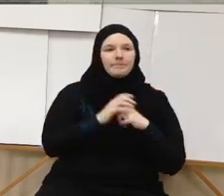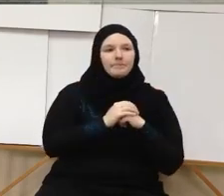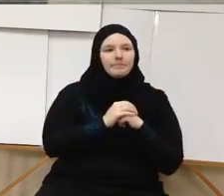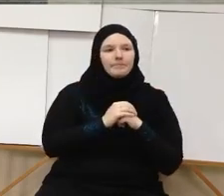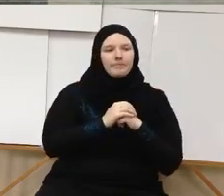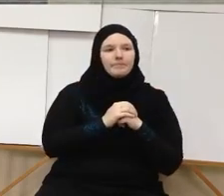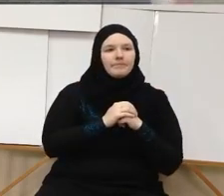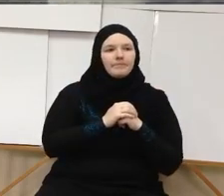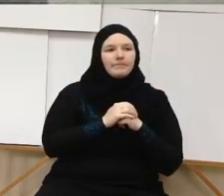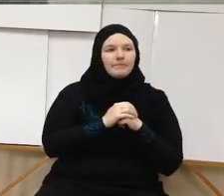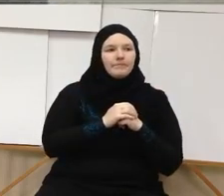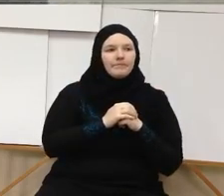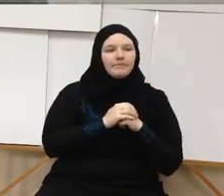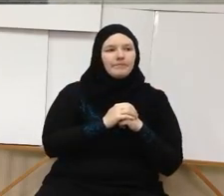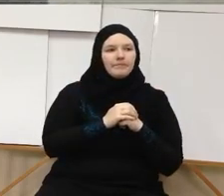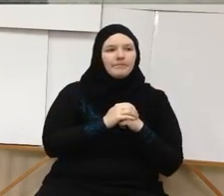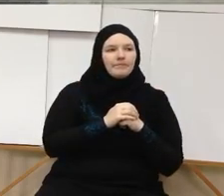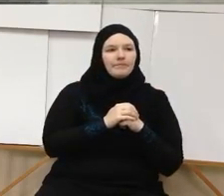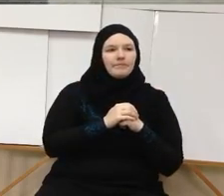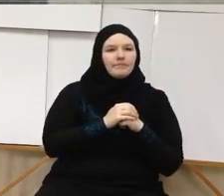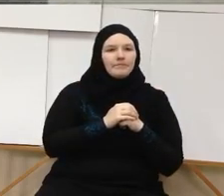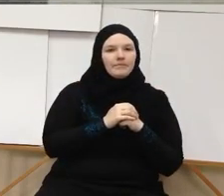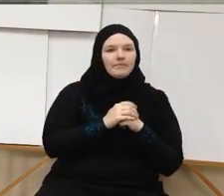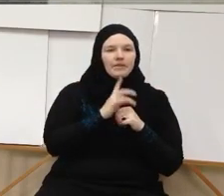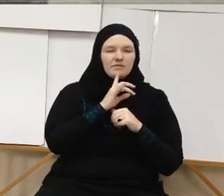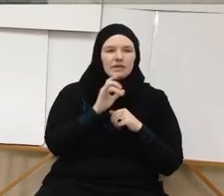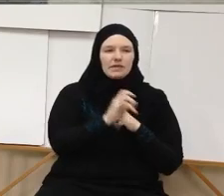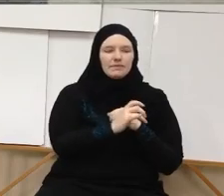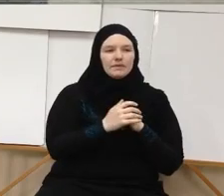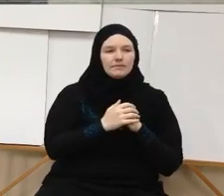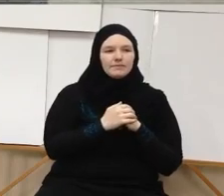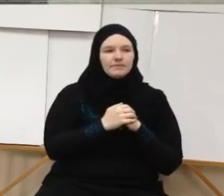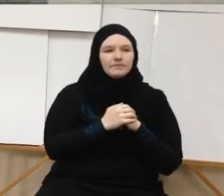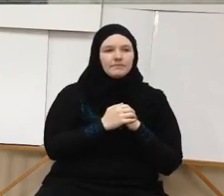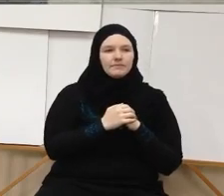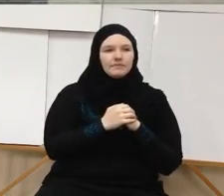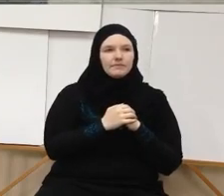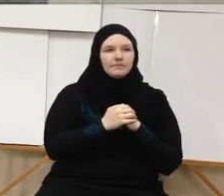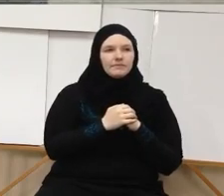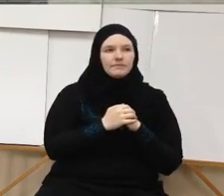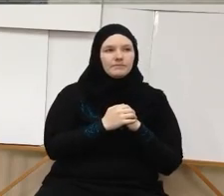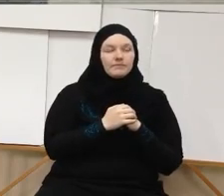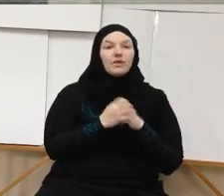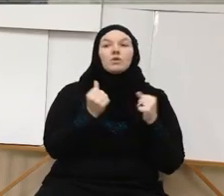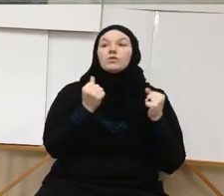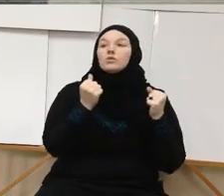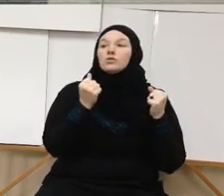ayah, وَلْيَحْكُمْ أَهْلُ الْإِنْجِيلِ بِمَا أَنْزَلَ اللَّهُ فِيهِ.